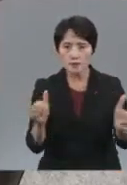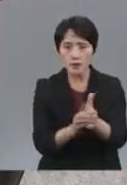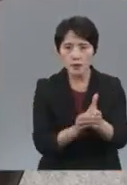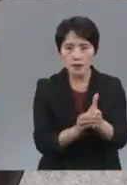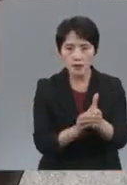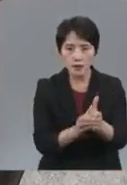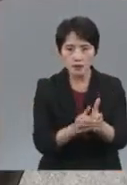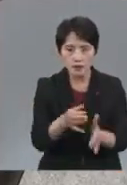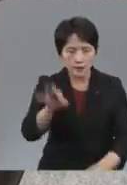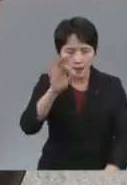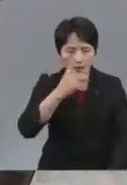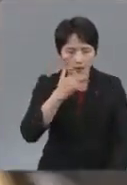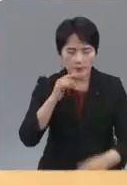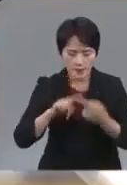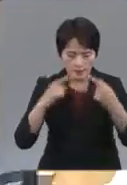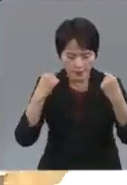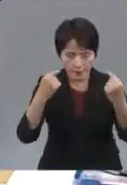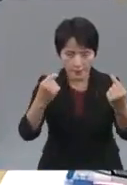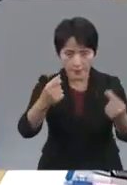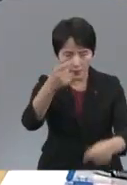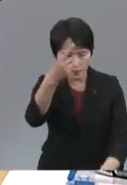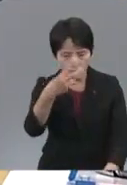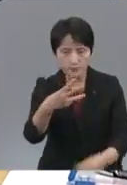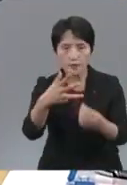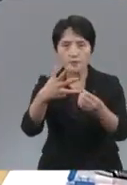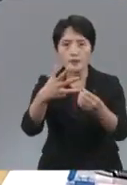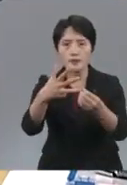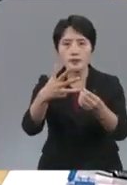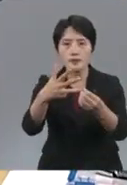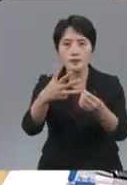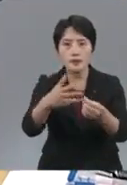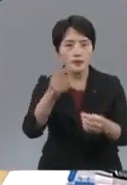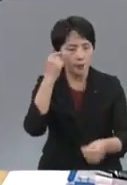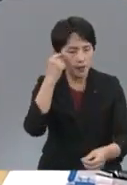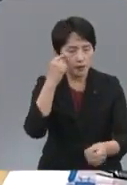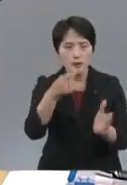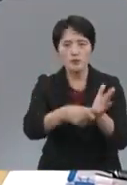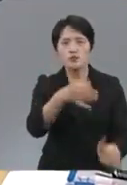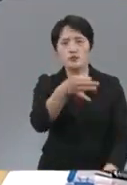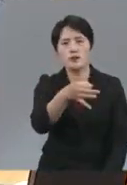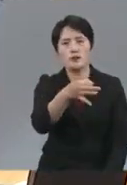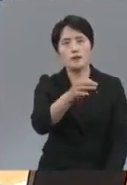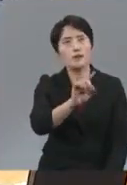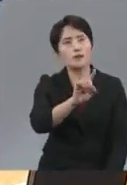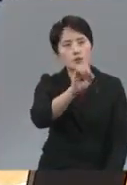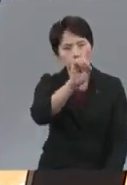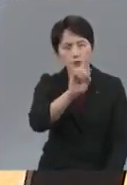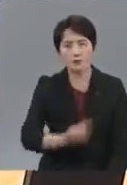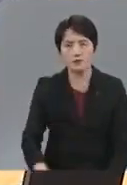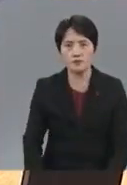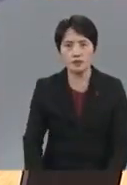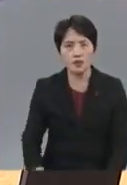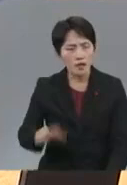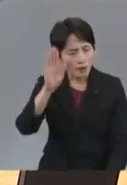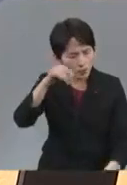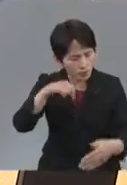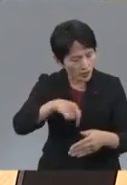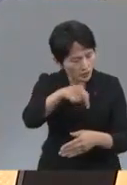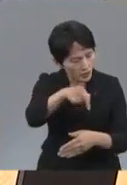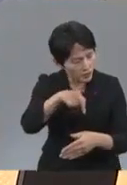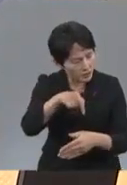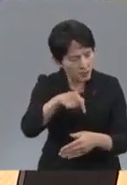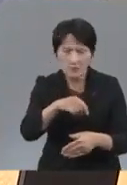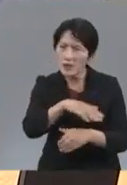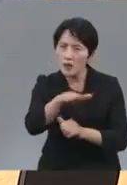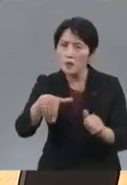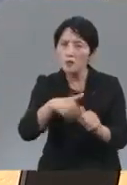уровне 35% которые не меняется С февраля прошлого года это рекордно долгий период сохранения